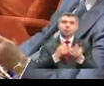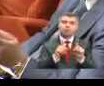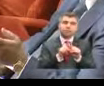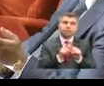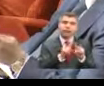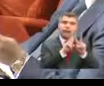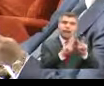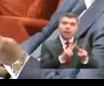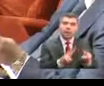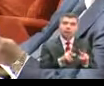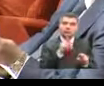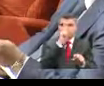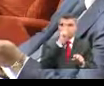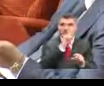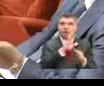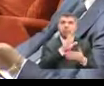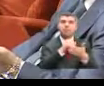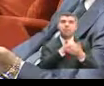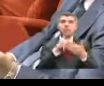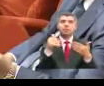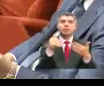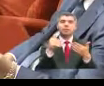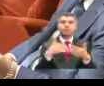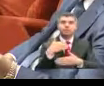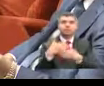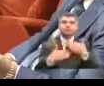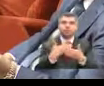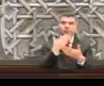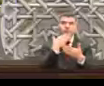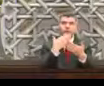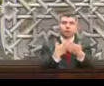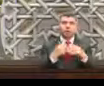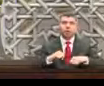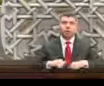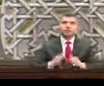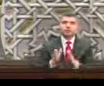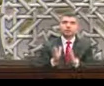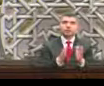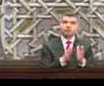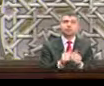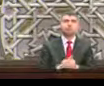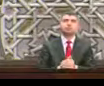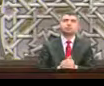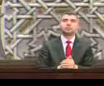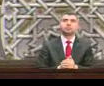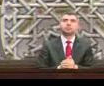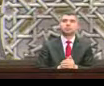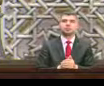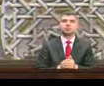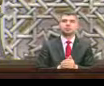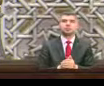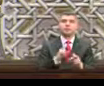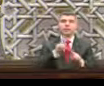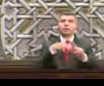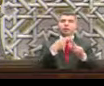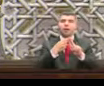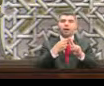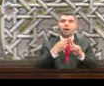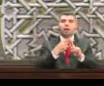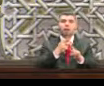واحد المخطط كما جاء في شكرا سيد الوزير. تعقيب السيدة النائبة. سيد النائب